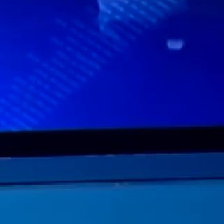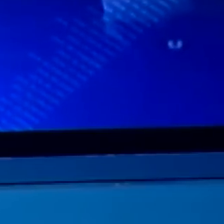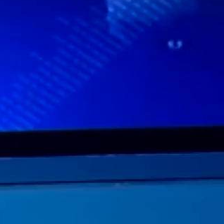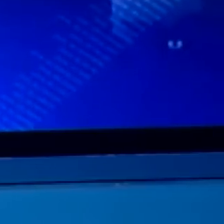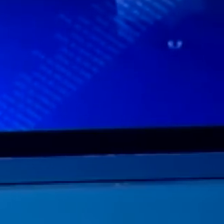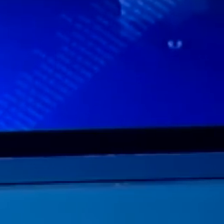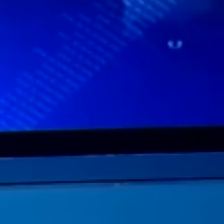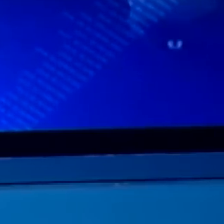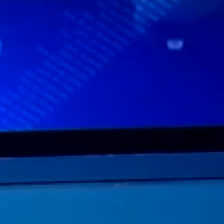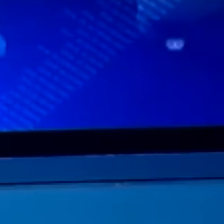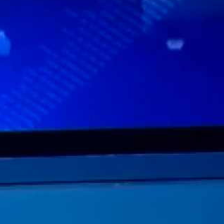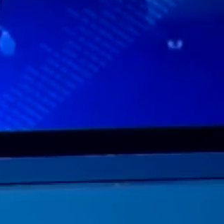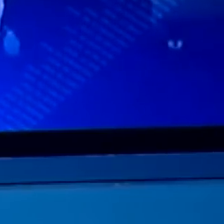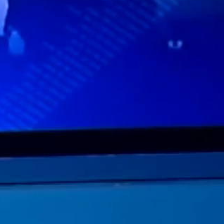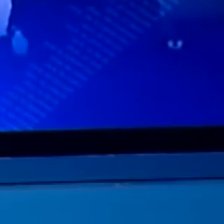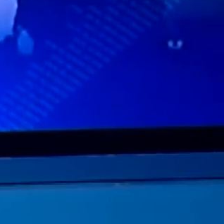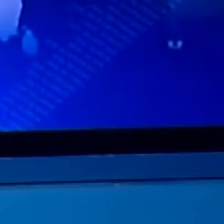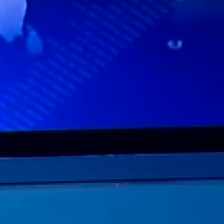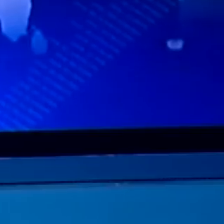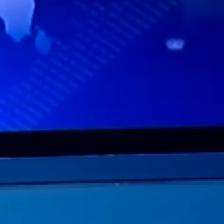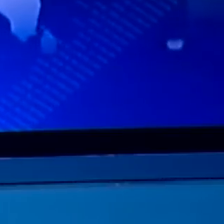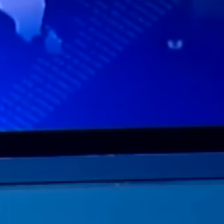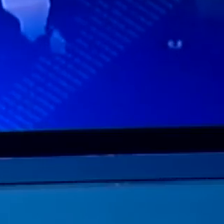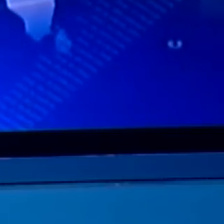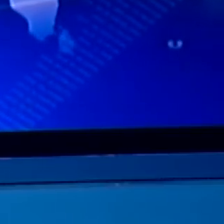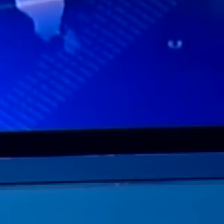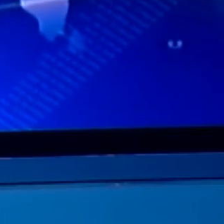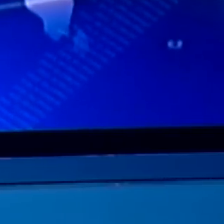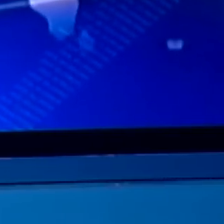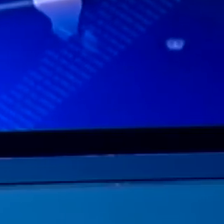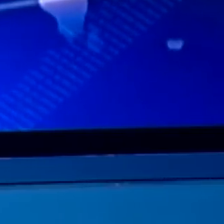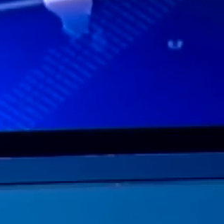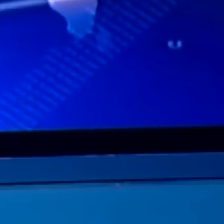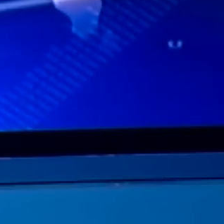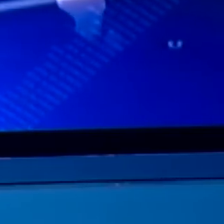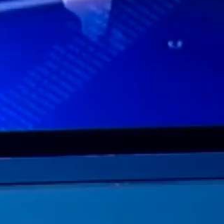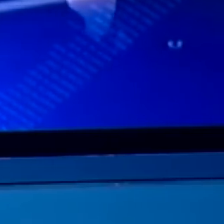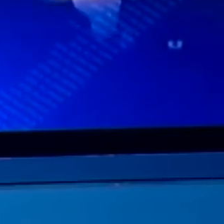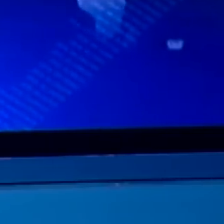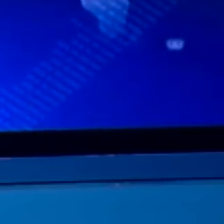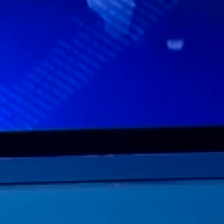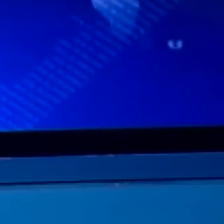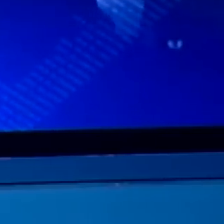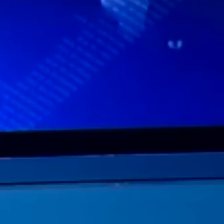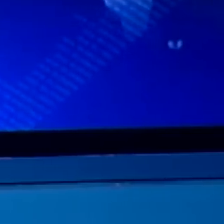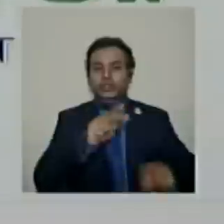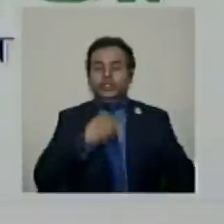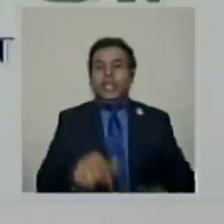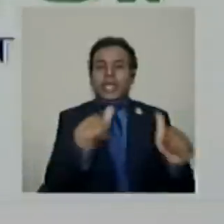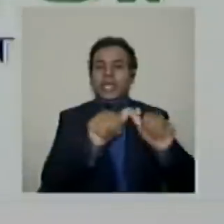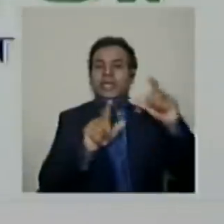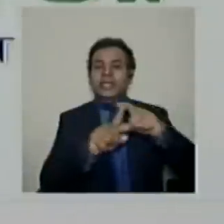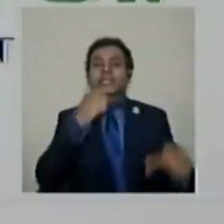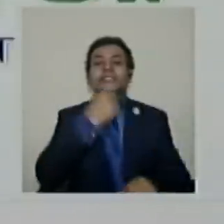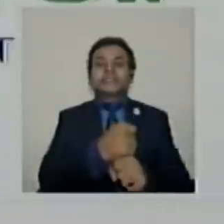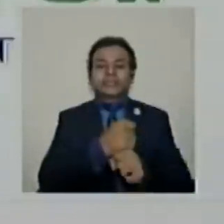দর্শক, দেশে করোনা সংক্রমণ পরিস্থিতি নিয়ে স্বাস্থ্য অধিদপ্তরে শুরু হয়েছে নিয়মিত বুলেটিন। আমরা এখন সরাসরি চলে যাচ্ছি সেখানে। অধিদপ্তর থেকে আপনাদের